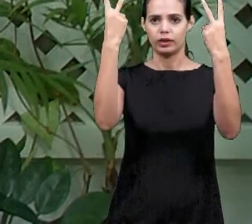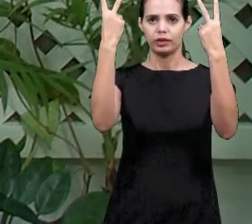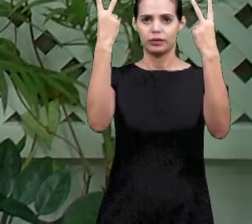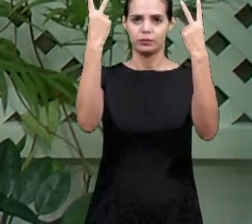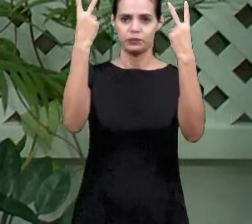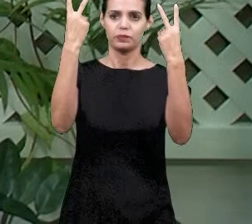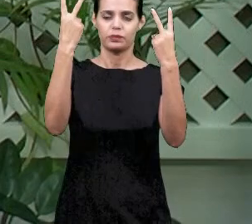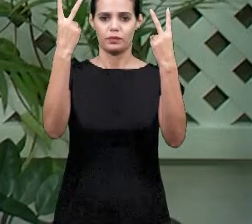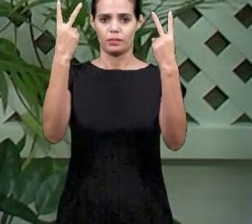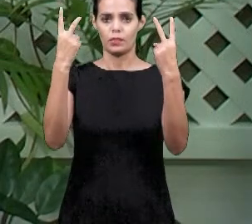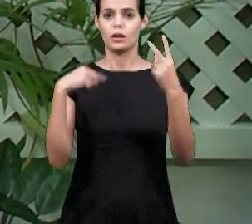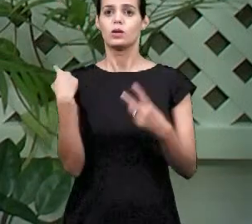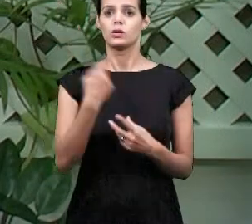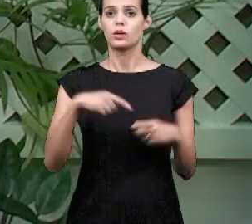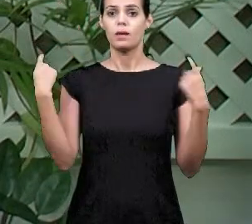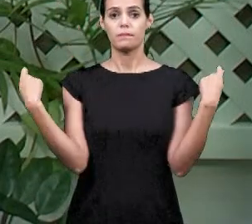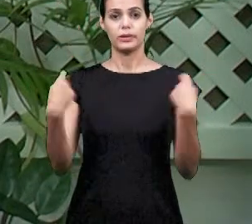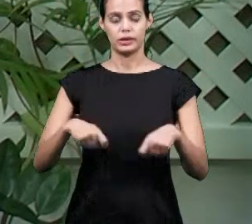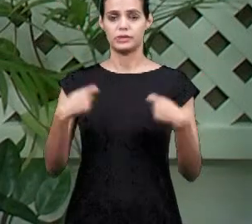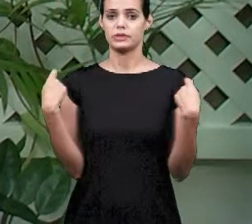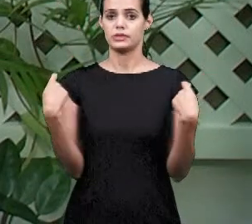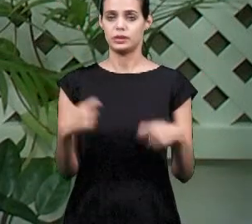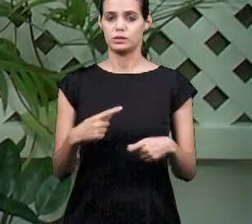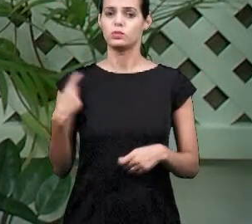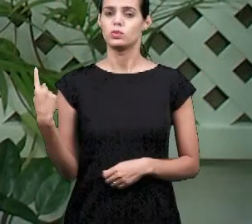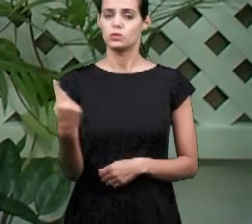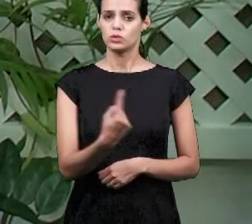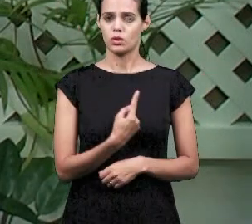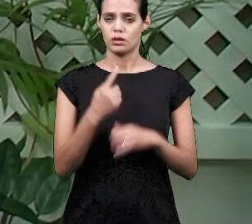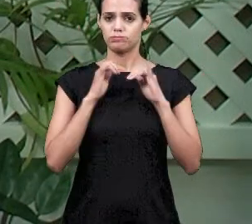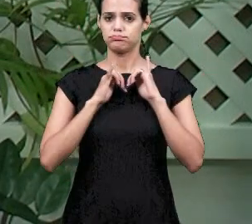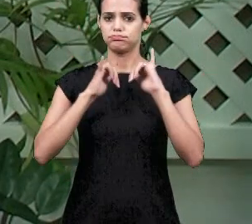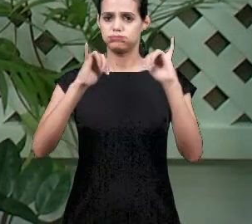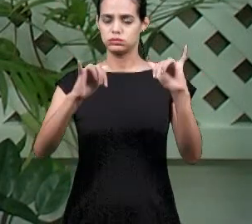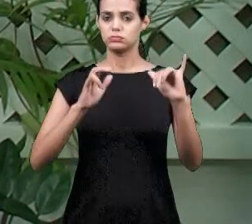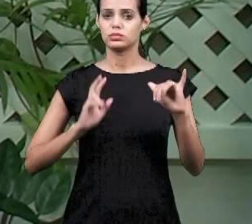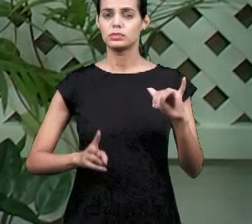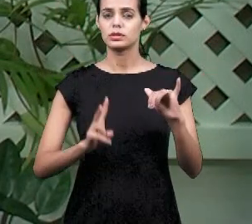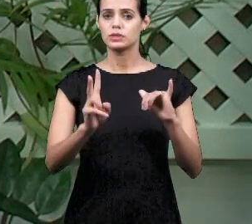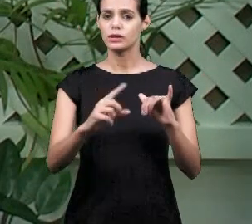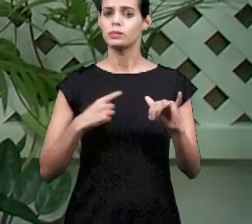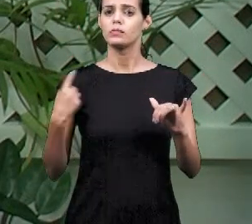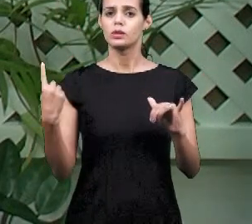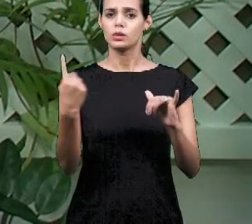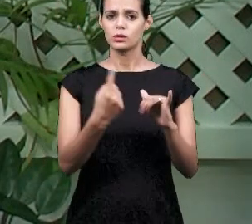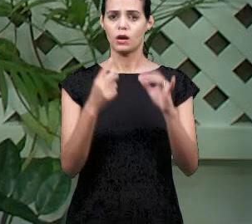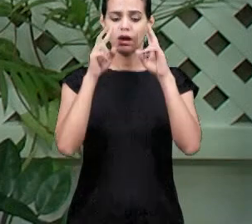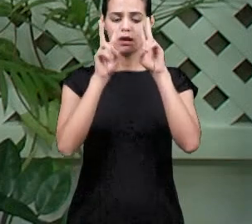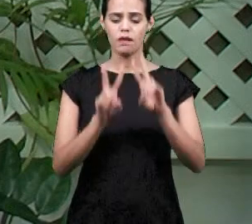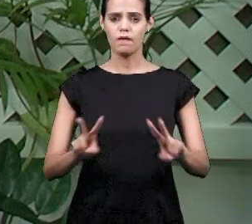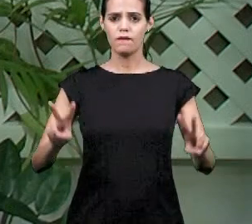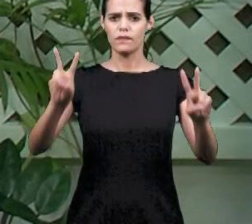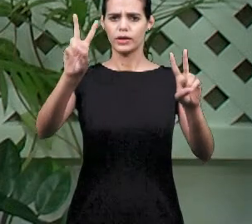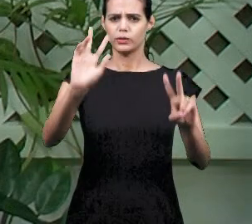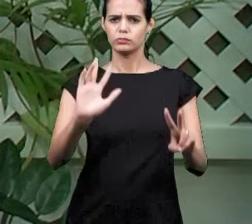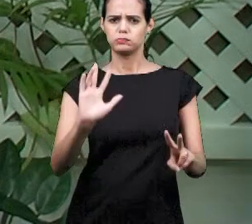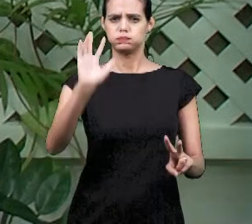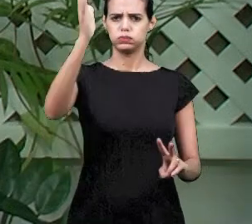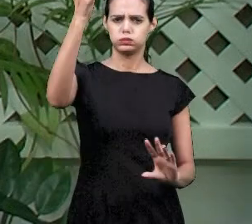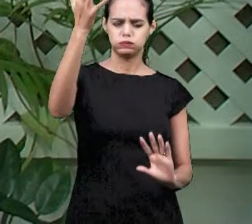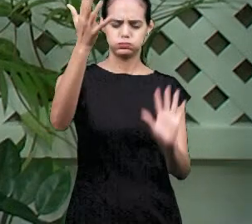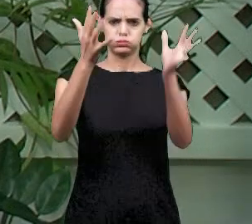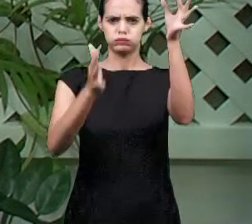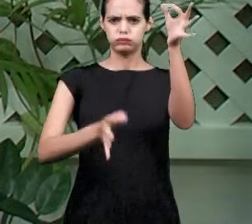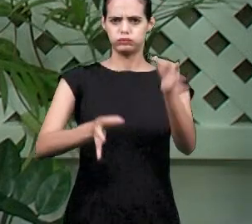on va se préserver, on ne va pas aller dans les rues, les contacts. On va profiter, prendre un temps dans